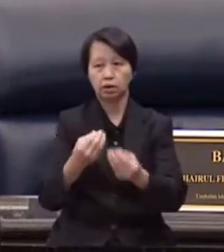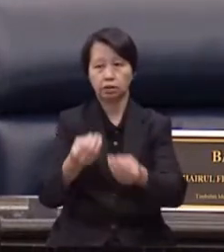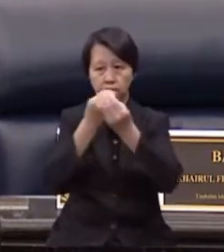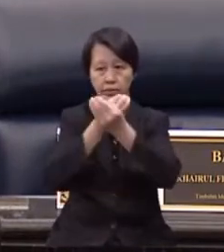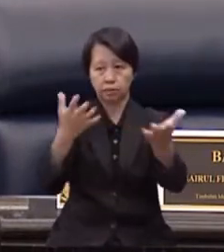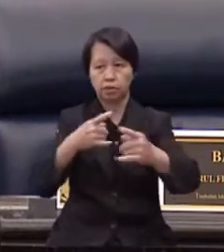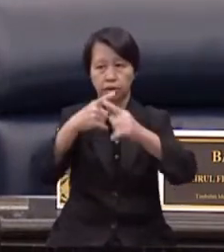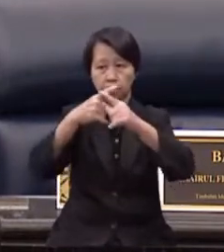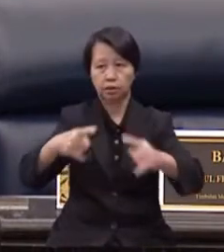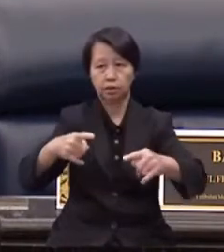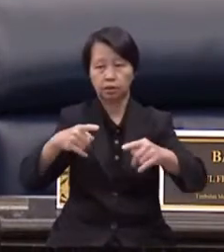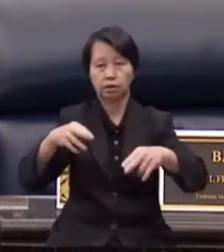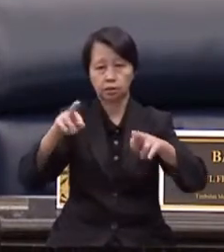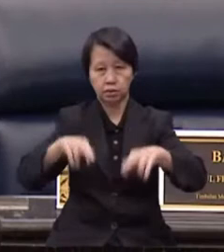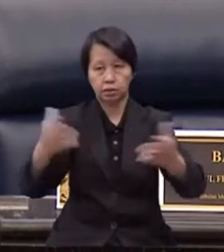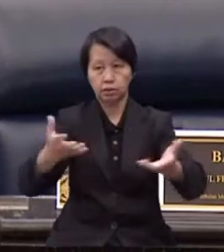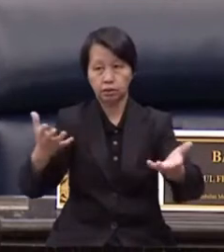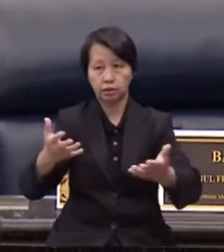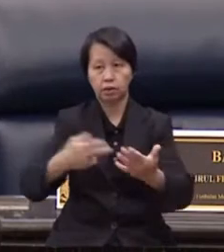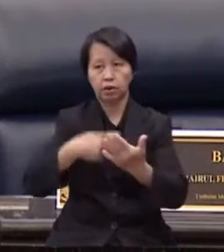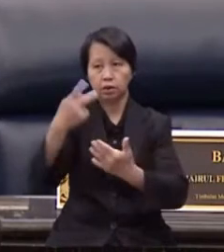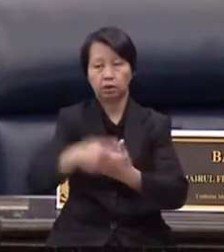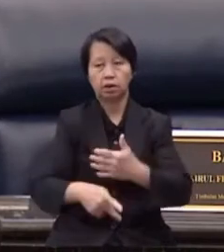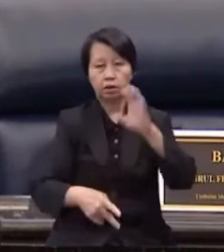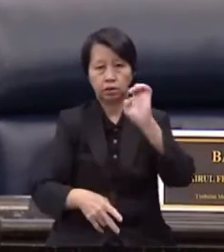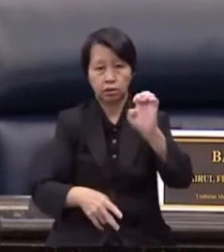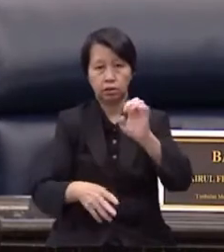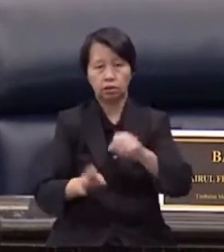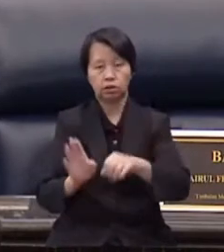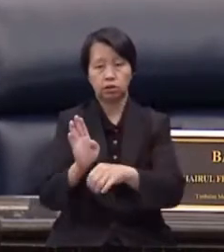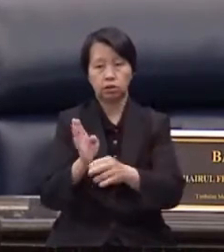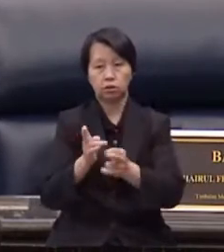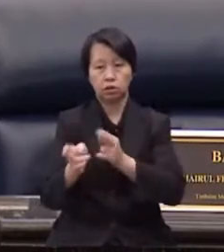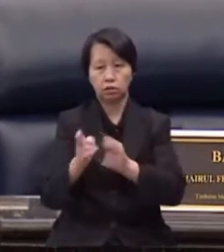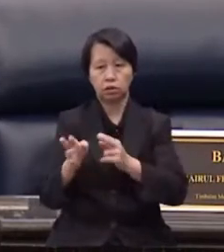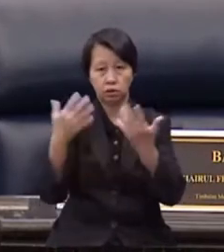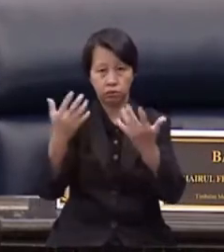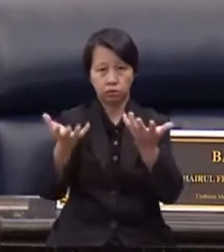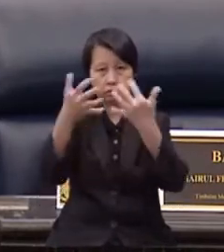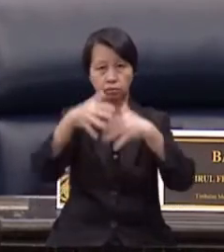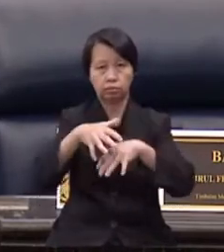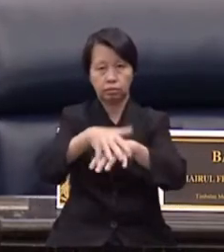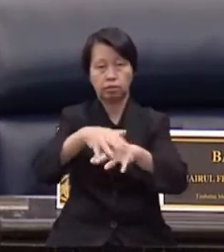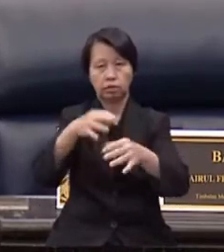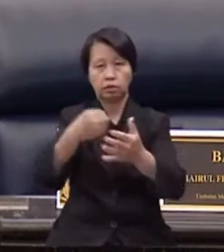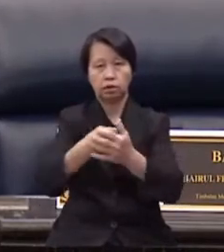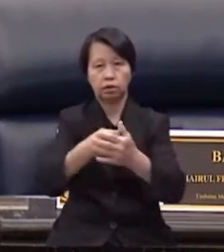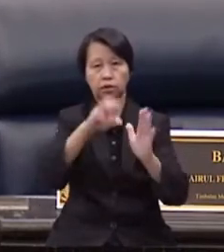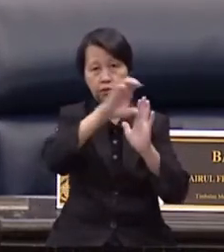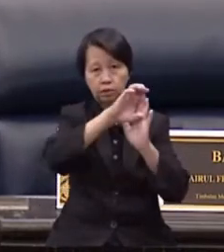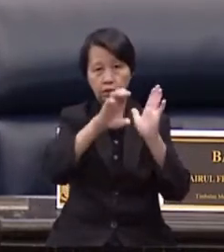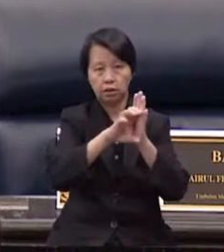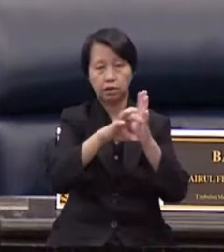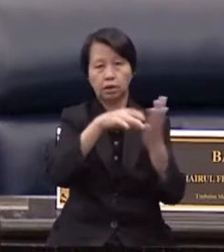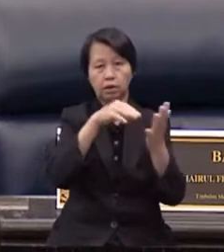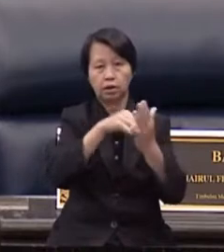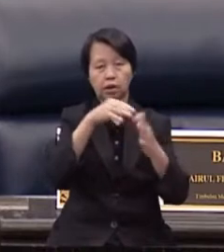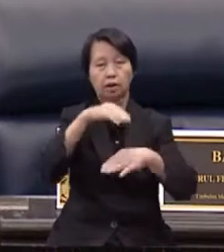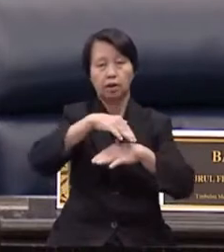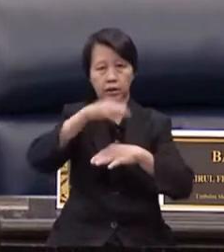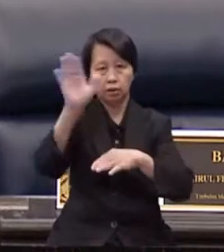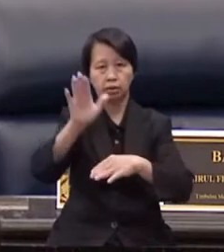raya ini Usahawan ini telah integrasi di dalam silibas mata pelajaran